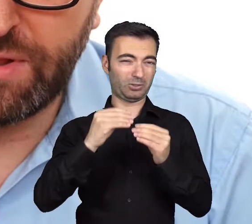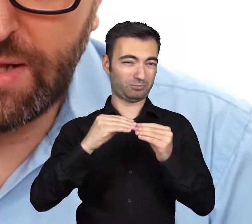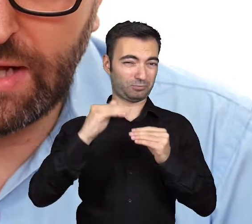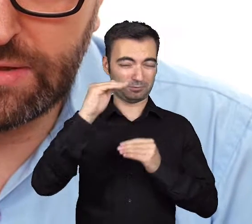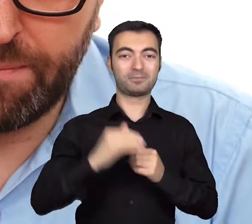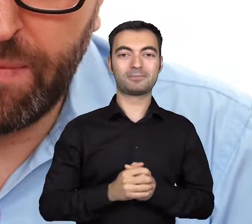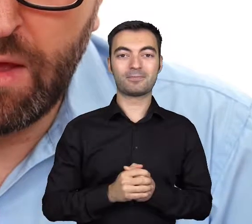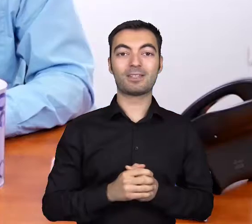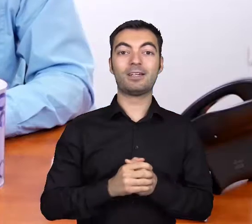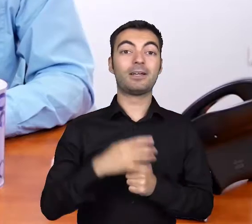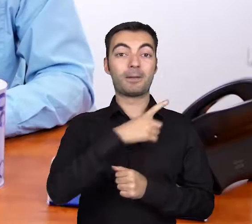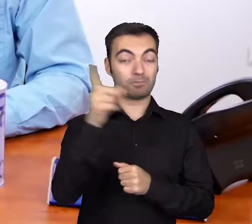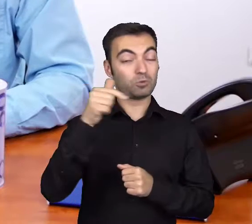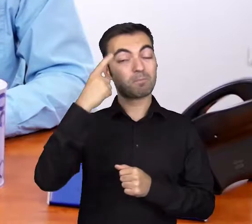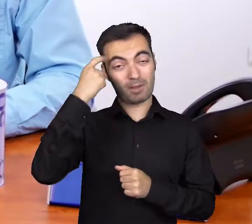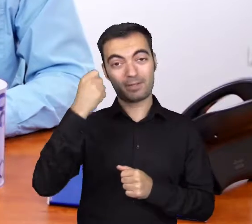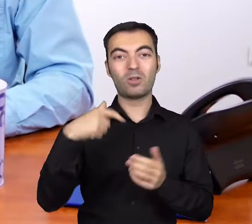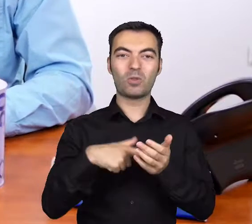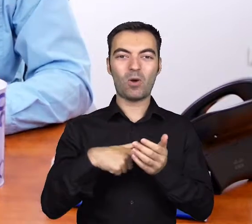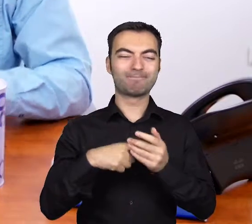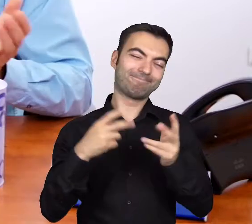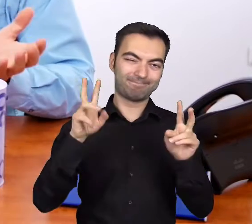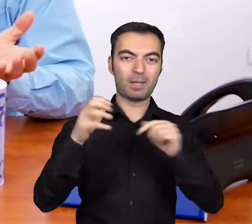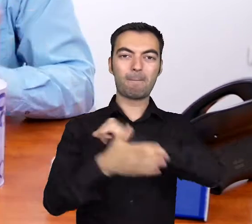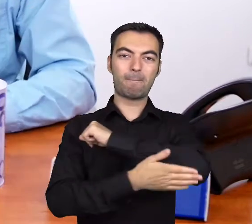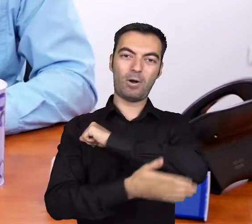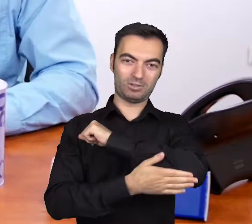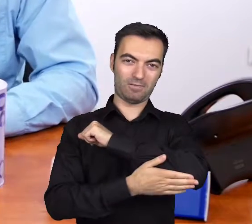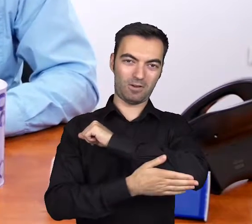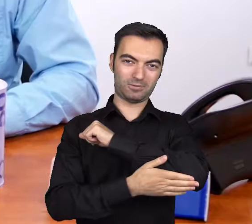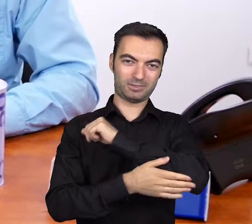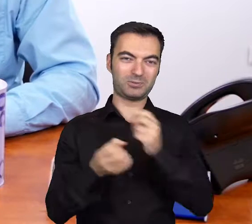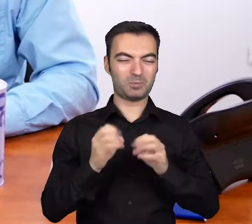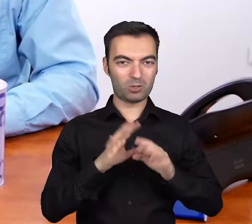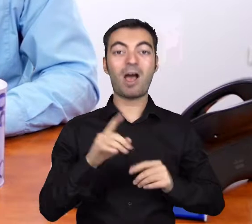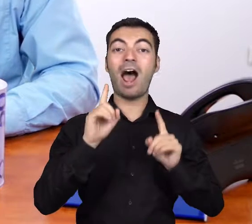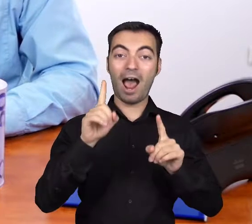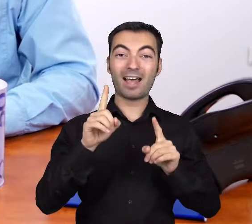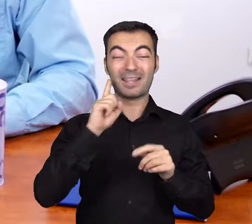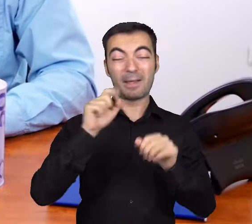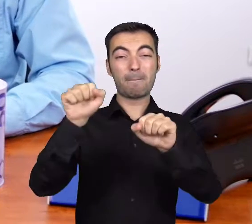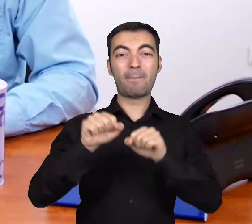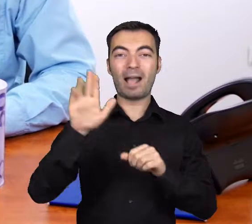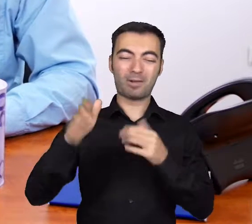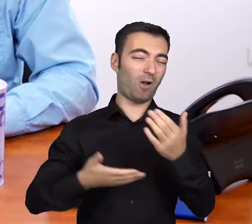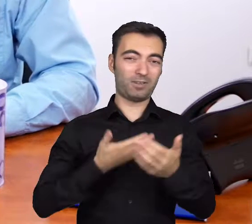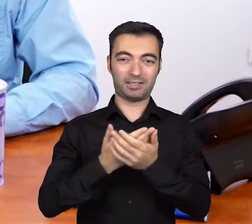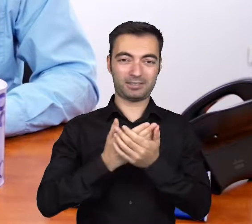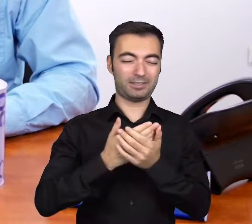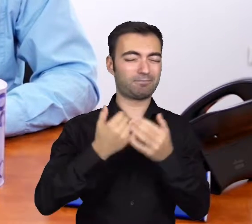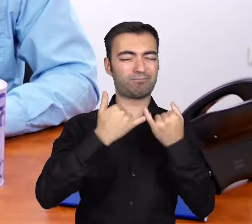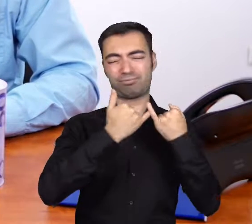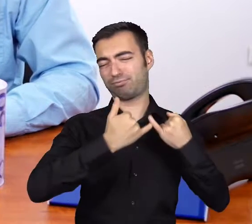miesięczna kapitalizacja. Pamiętajmy jednak, że to są takie podstawowe rodzaje kapitalizacji, ale paleta